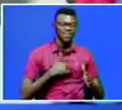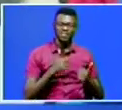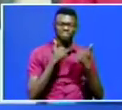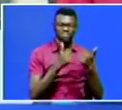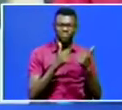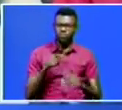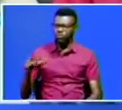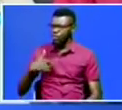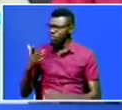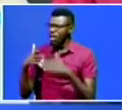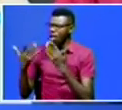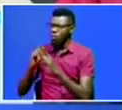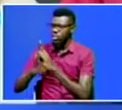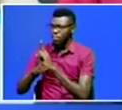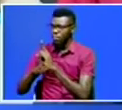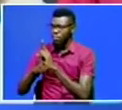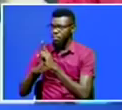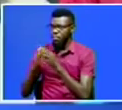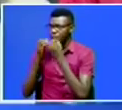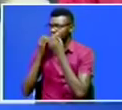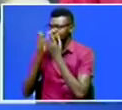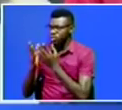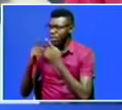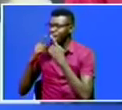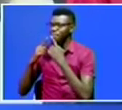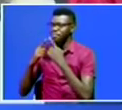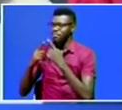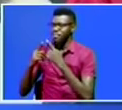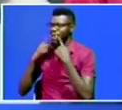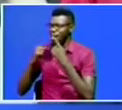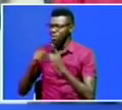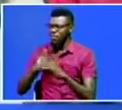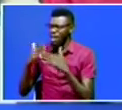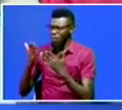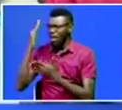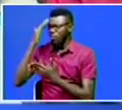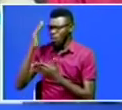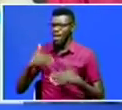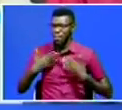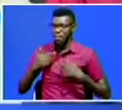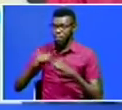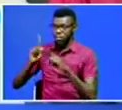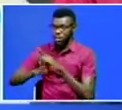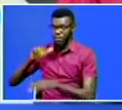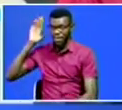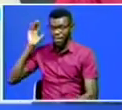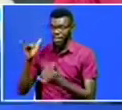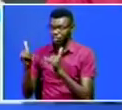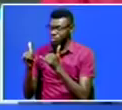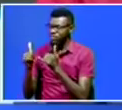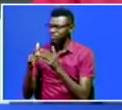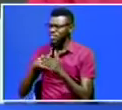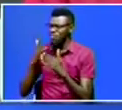Yeah. Ulijisikia vipi ulipopata ile habari? Hisia zako zilikuwa vipi? Tunajua ulisikia furaha, lakini pale ulipopata habari, tupatie taswira